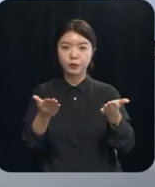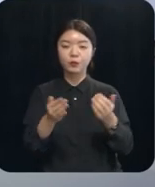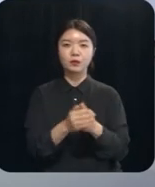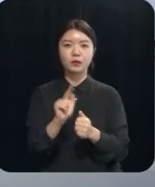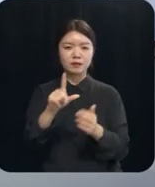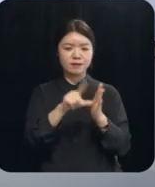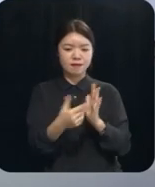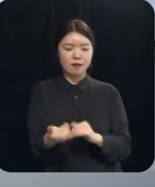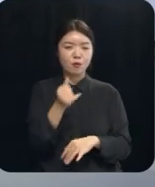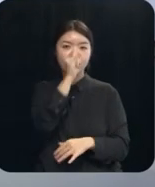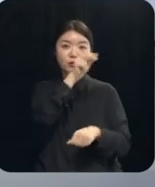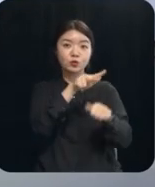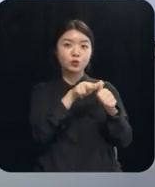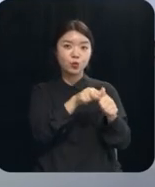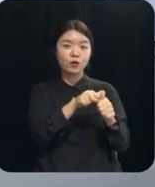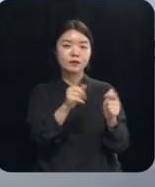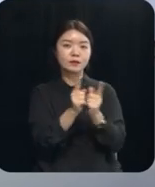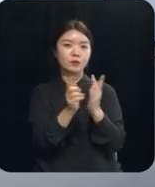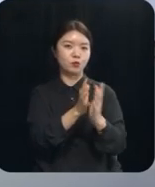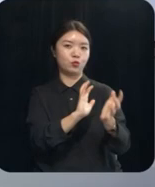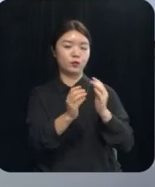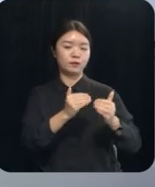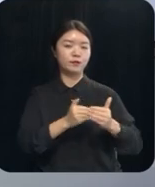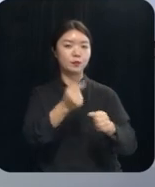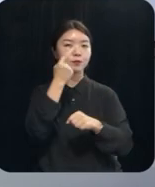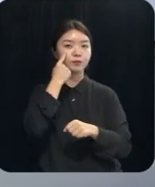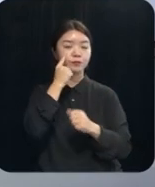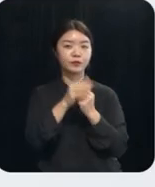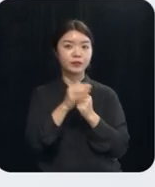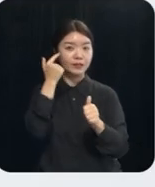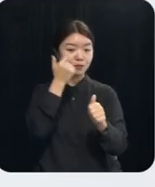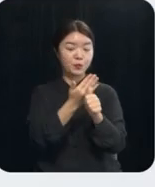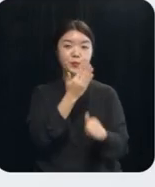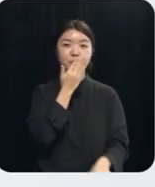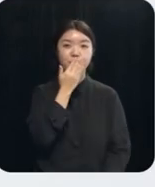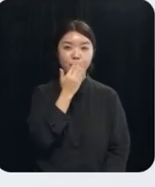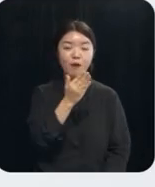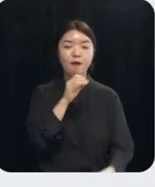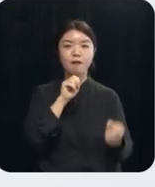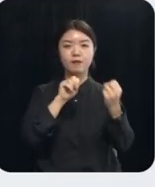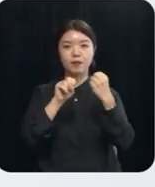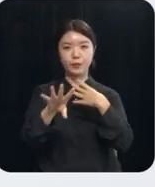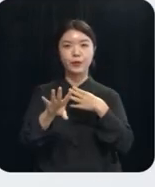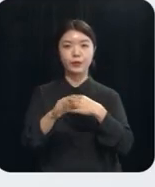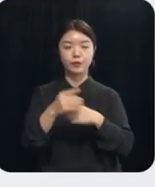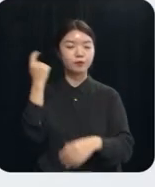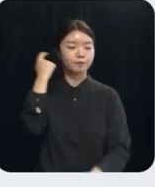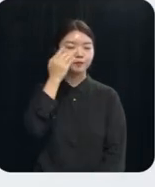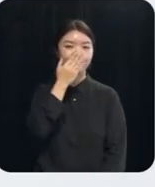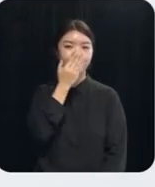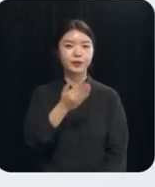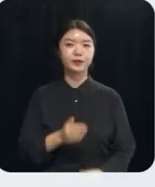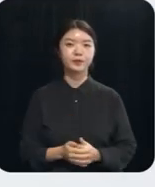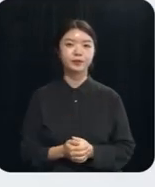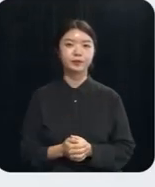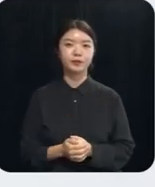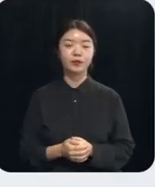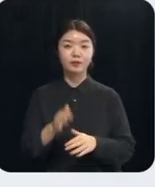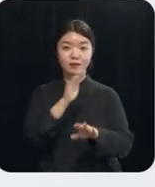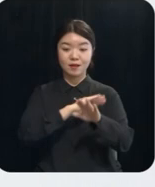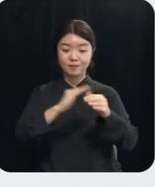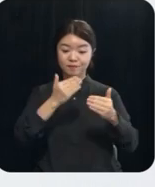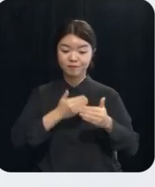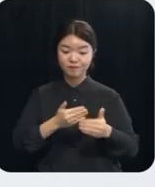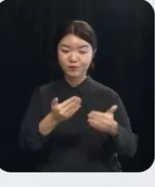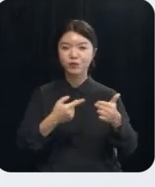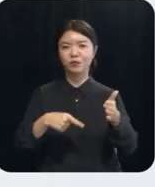직접 토론을 진행을 해주시면 되겠습니다. 필요한 질문도 하실 수 있고요. 또 답변도 들을 수 있습니다. 원활하게 진행을